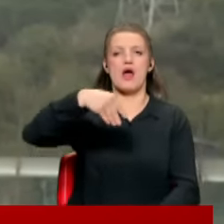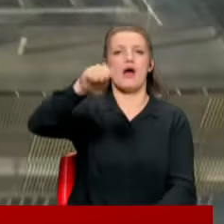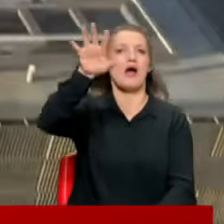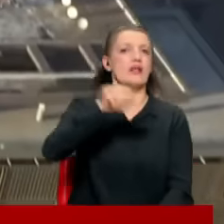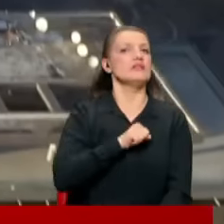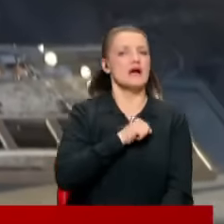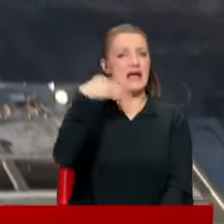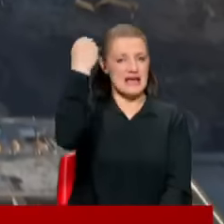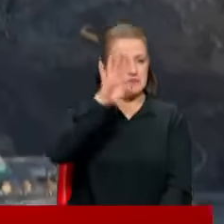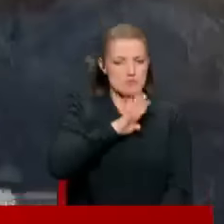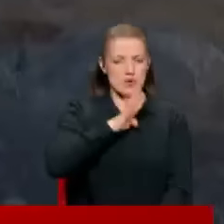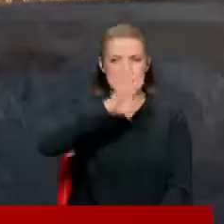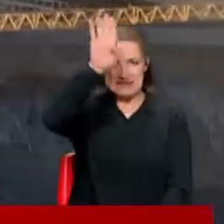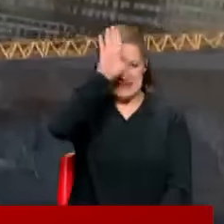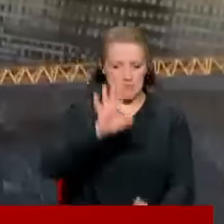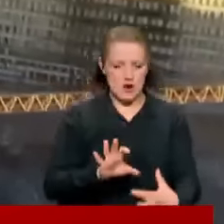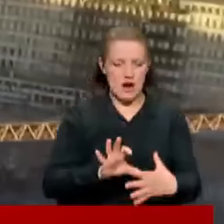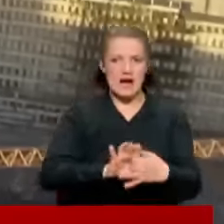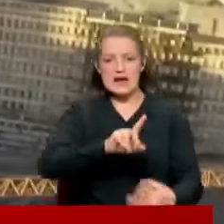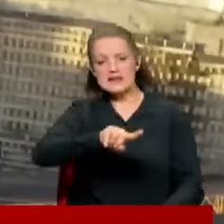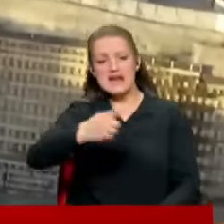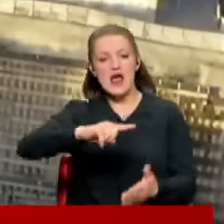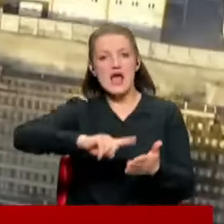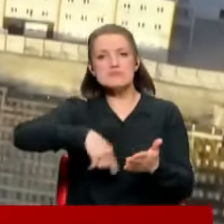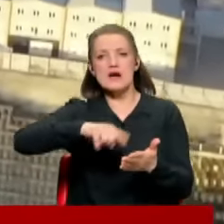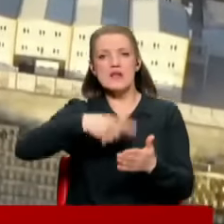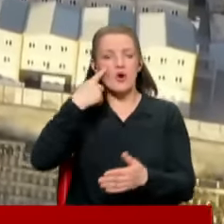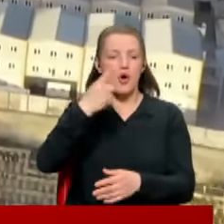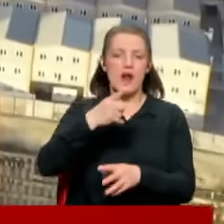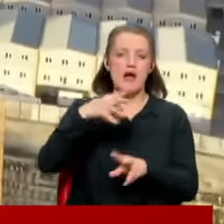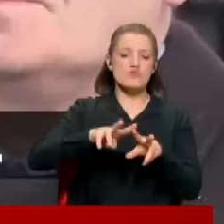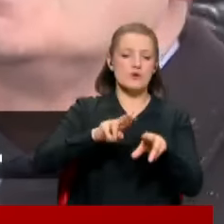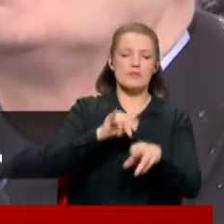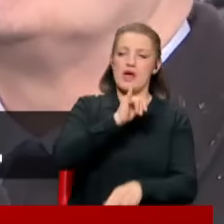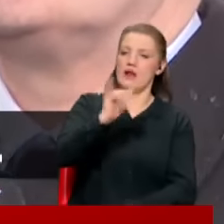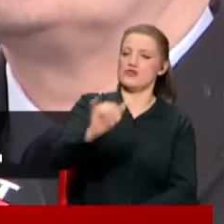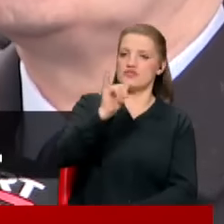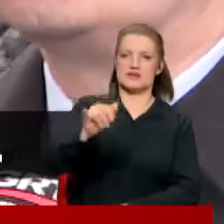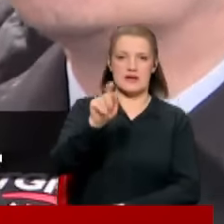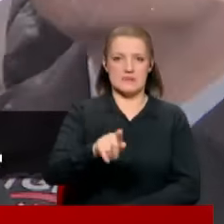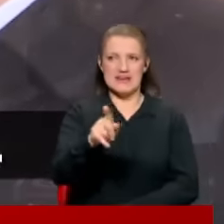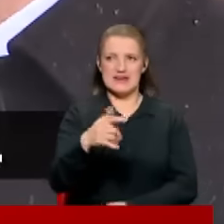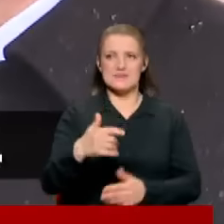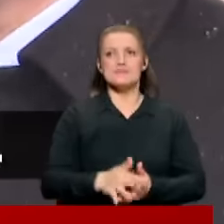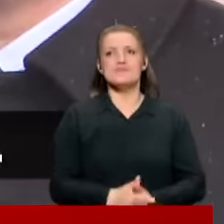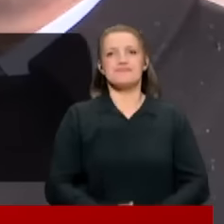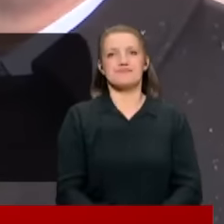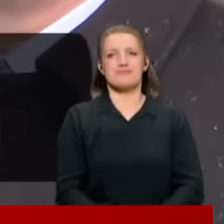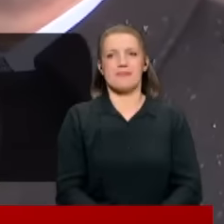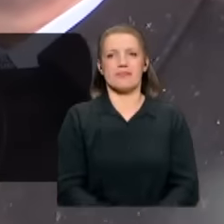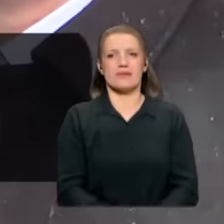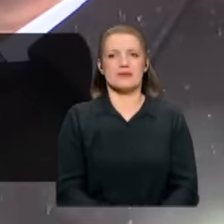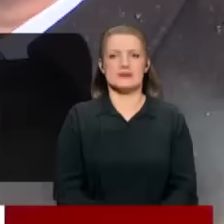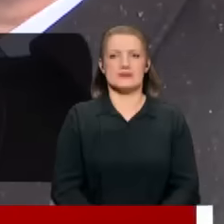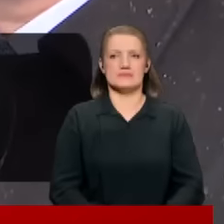çıktı. İmamoğlu İstanbul'la ilgili attığı diğer imzalar üzerinden de eleştirdi rakibini. Rakibiniz kağıthaneli. Buradaki bir dairesi de